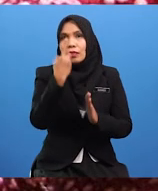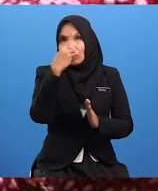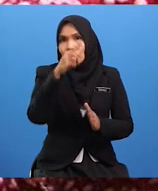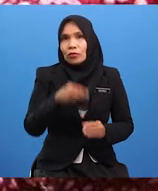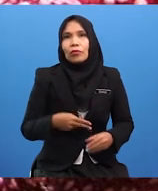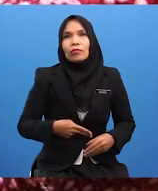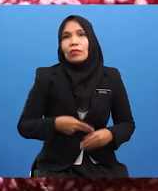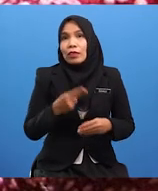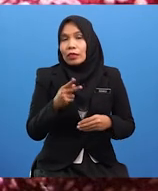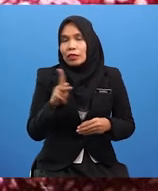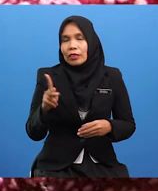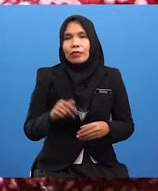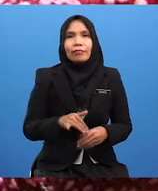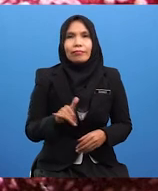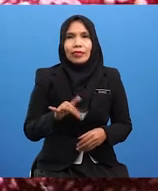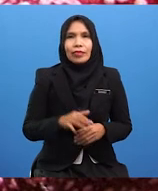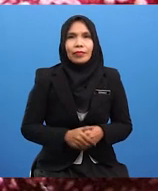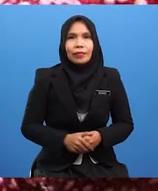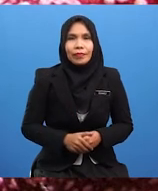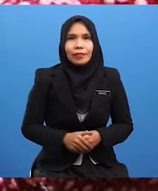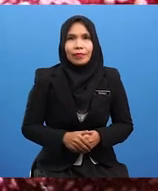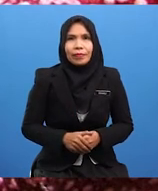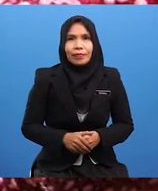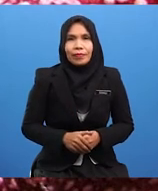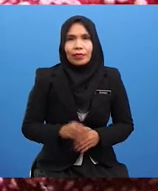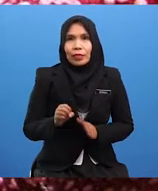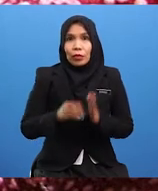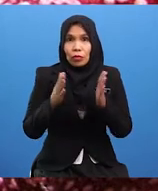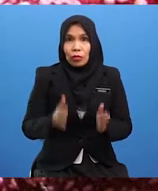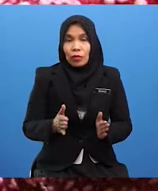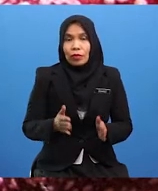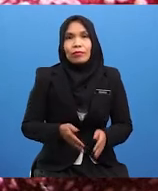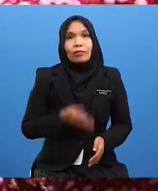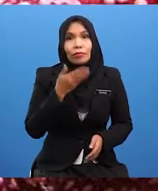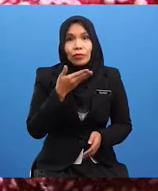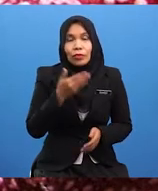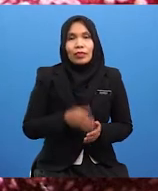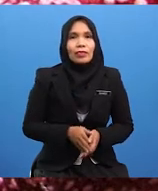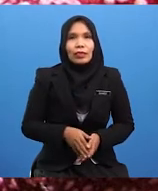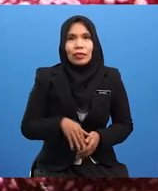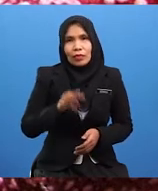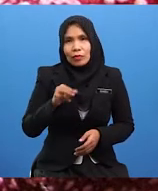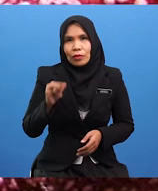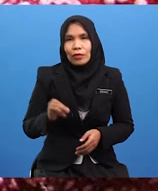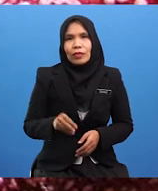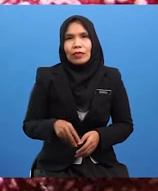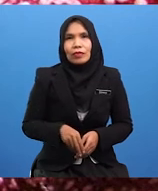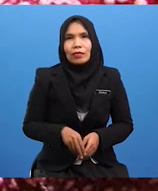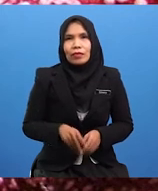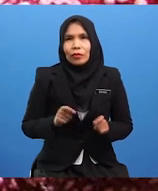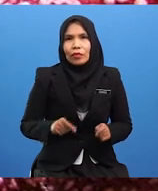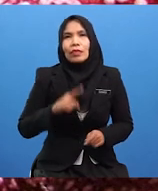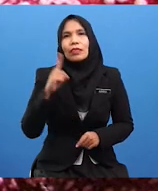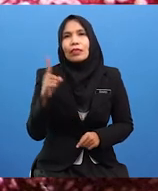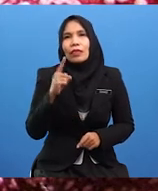Sebagai generasi muda, murid-murid harus sentiasa berkarya untuk kelangsungan seni